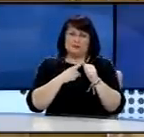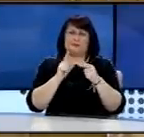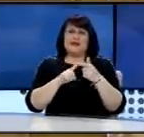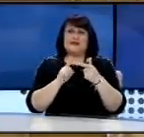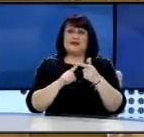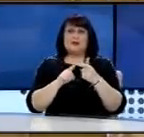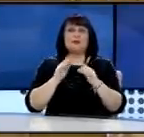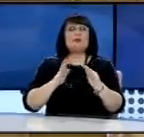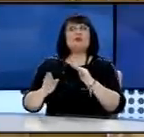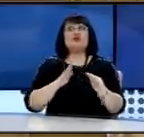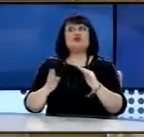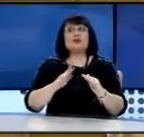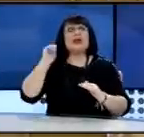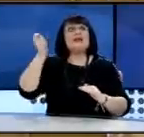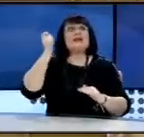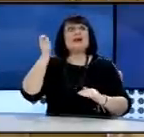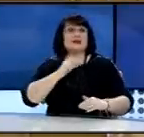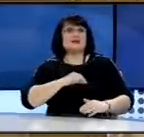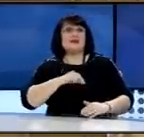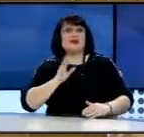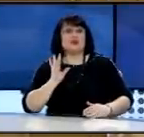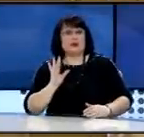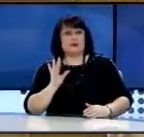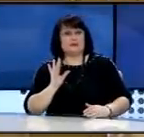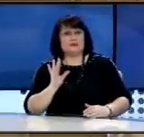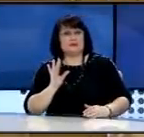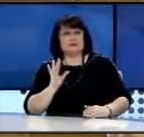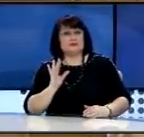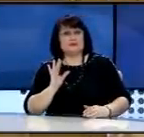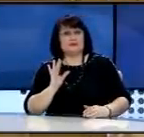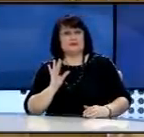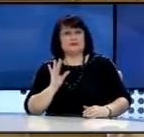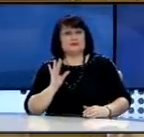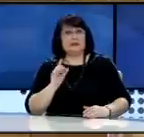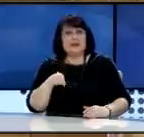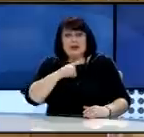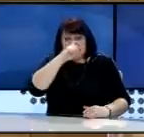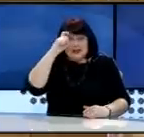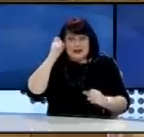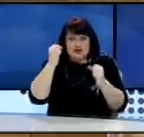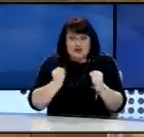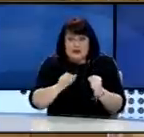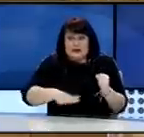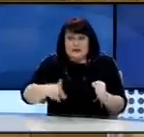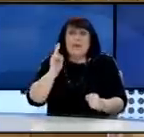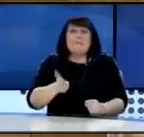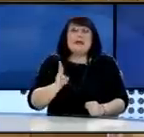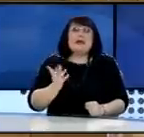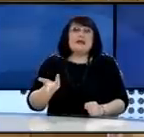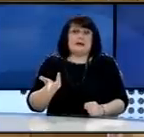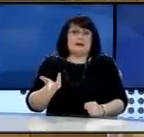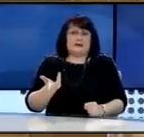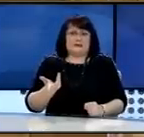Η προστασία των εθνικών μας συμφερόντων σε μια τόσο ρευστή και επικίνδυνη